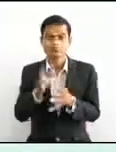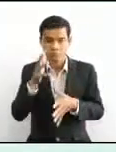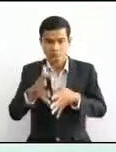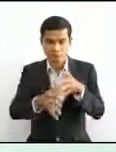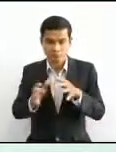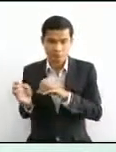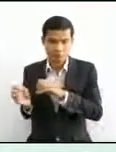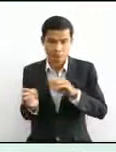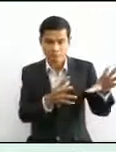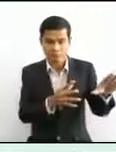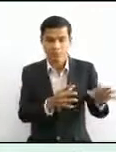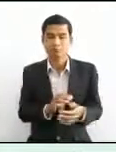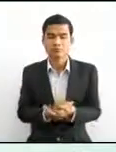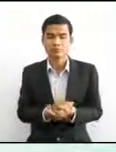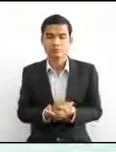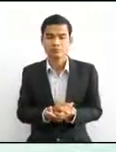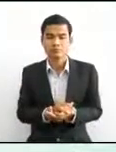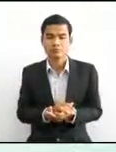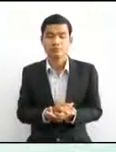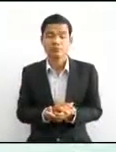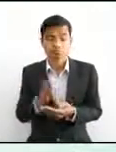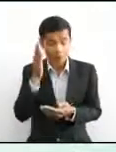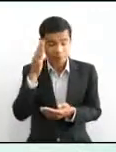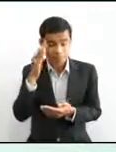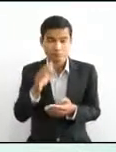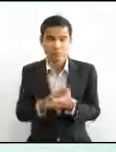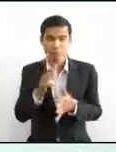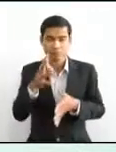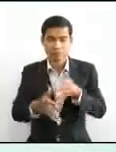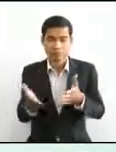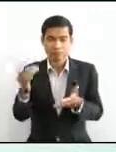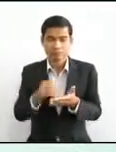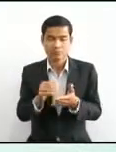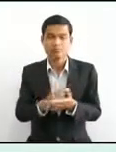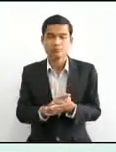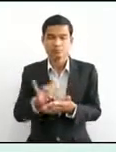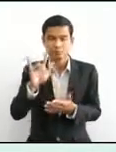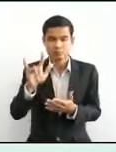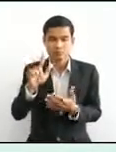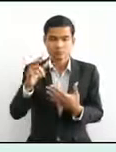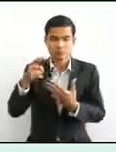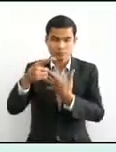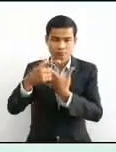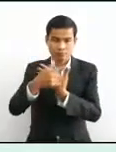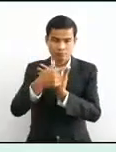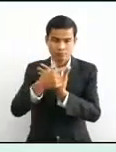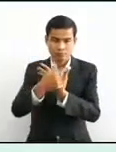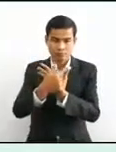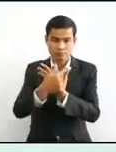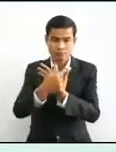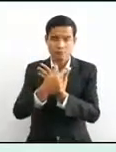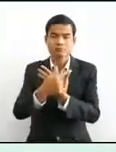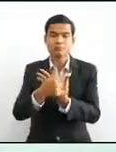bó bong to này con mà đong tiết bó ó